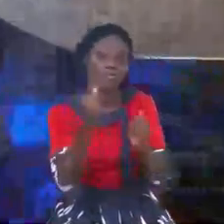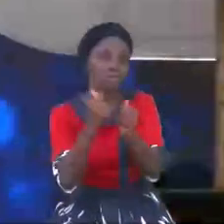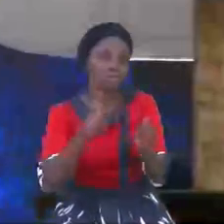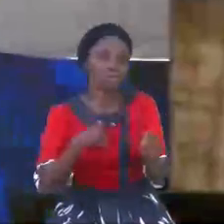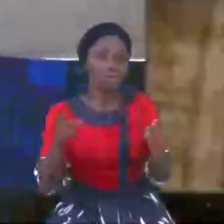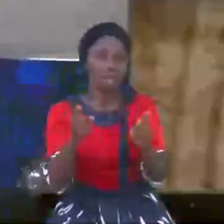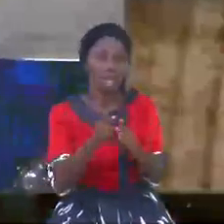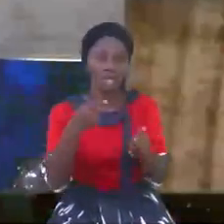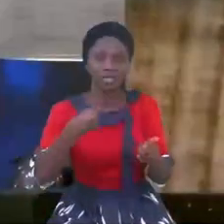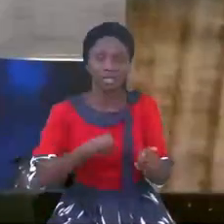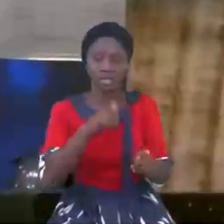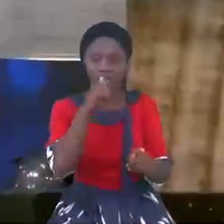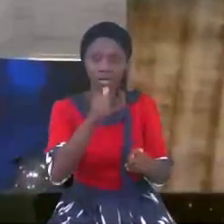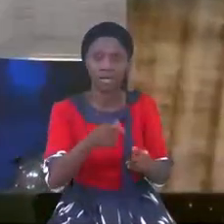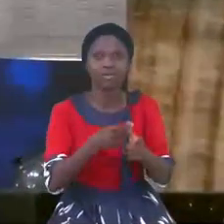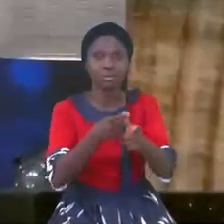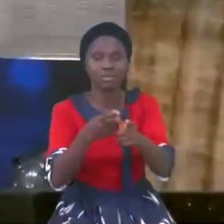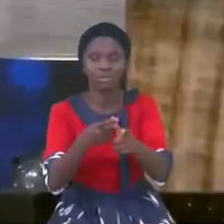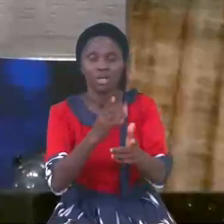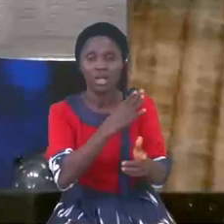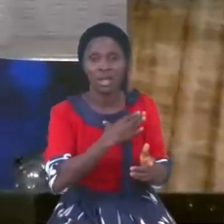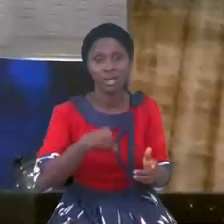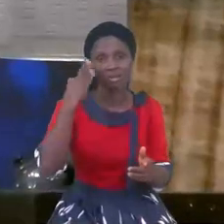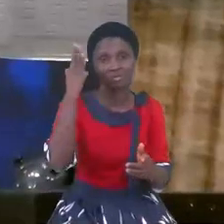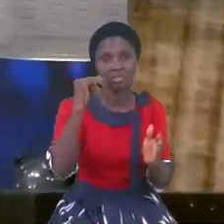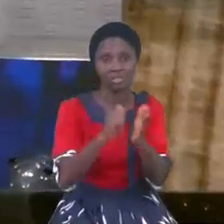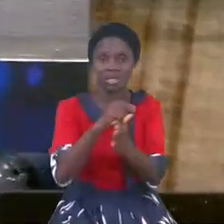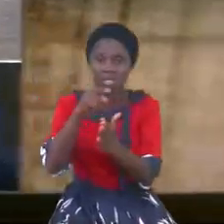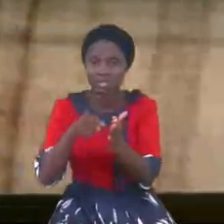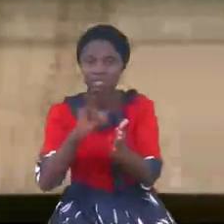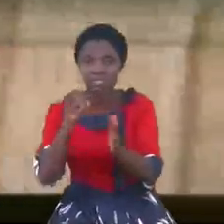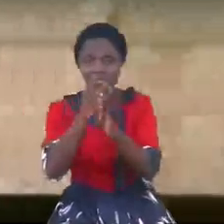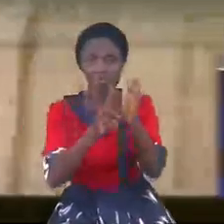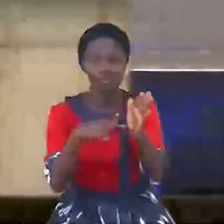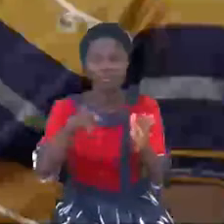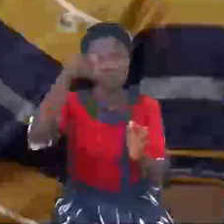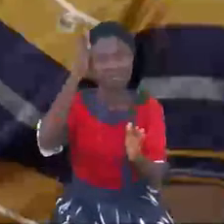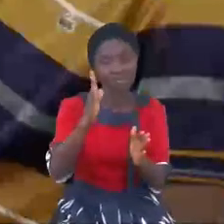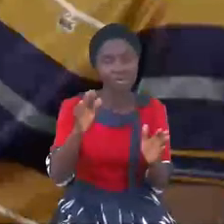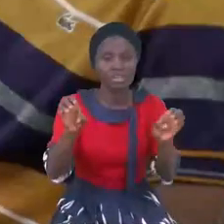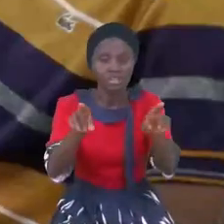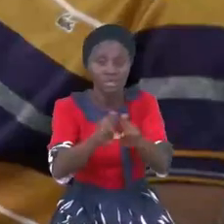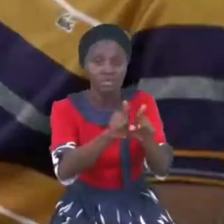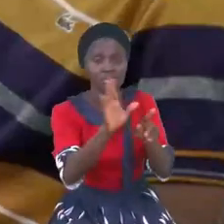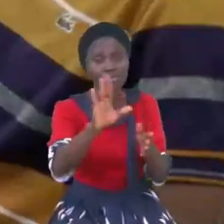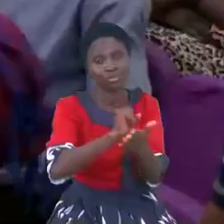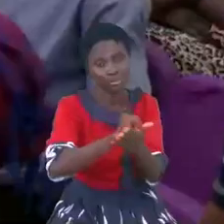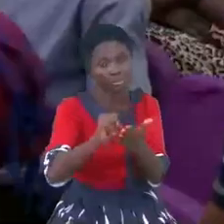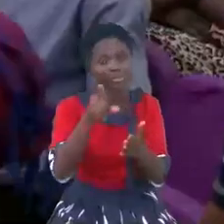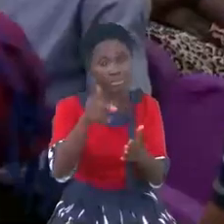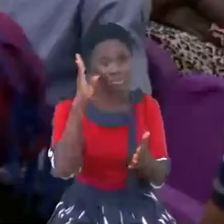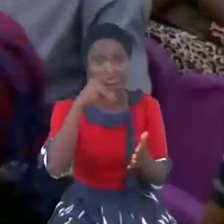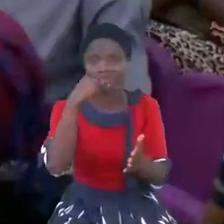je dis que voici la volonté de Dieu. Même votre sanctification, vous allez dire oui à toutes choses. Vous allez